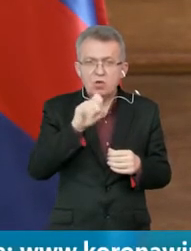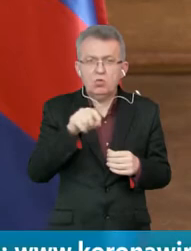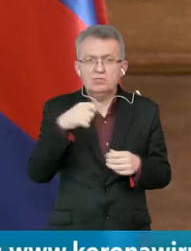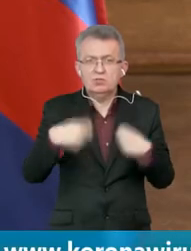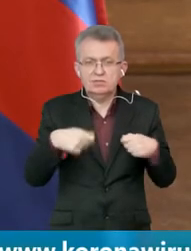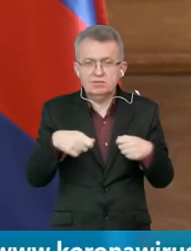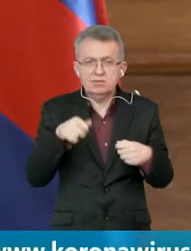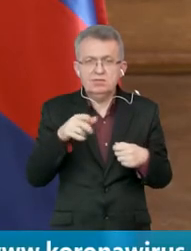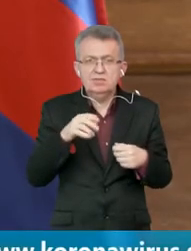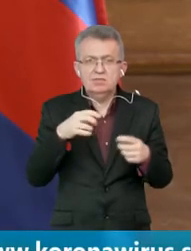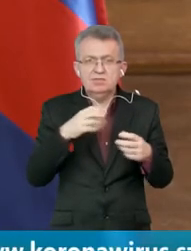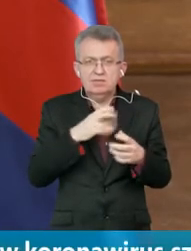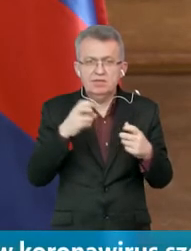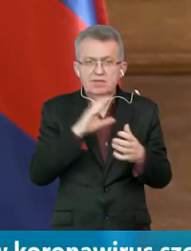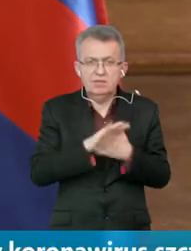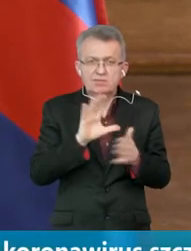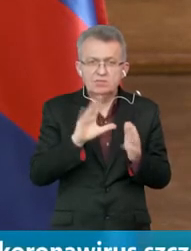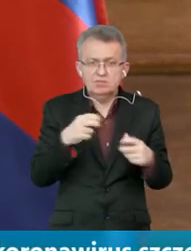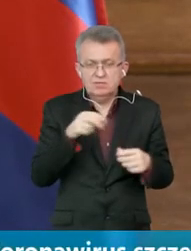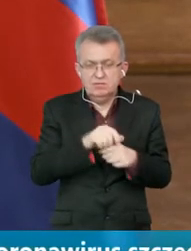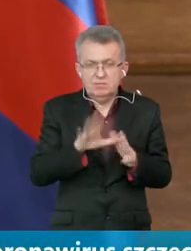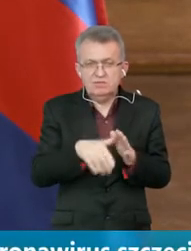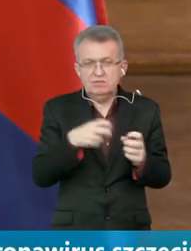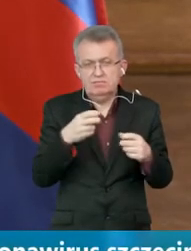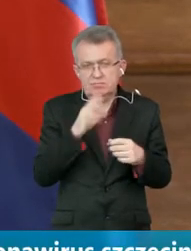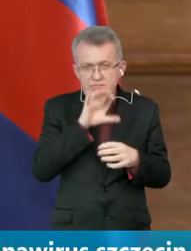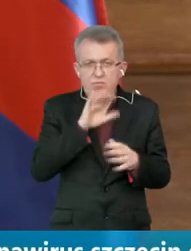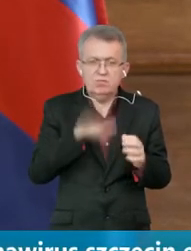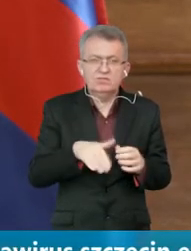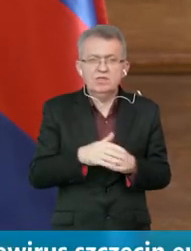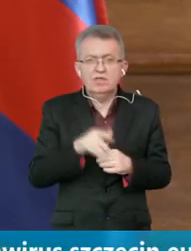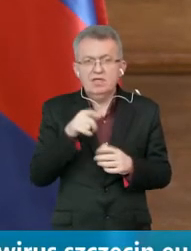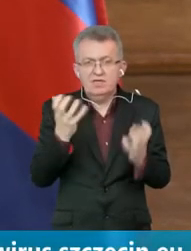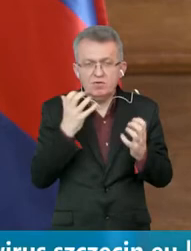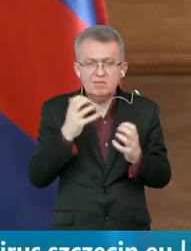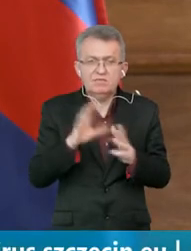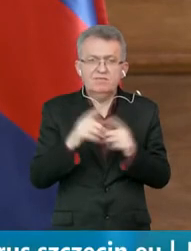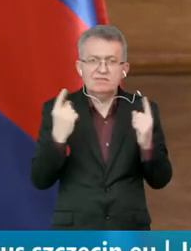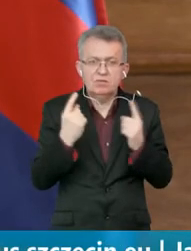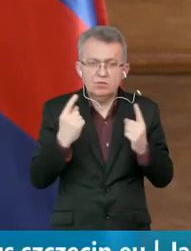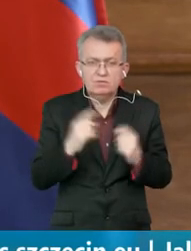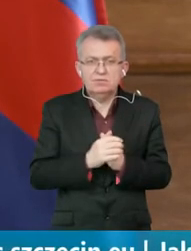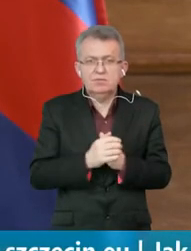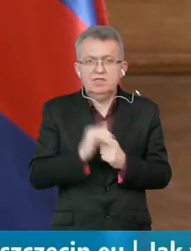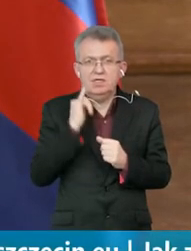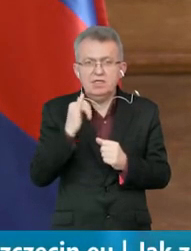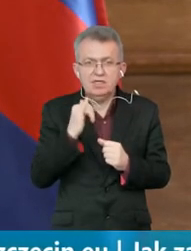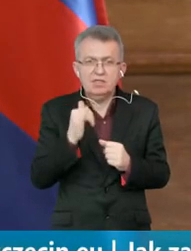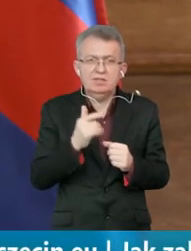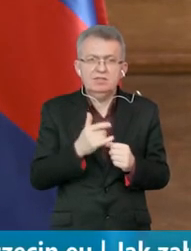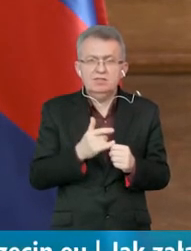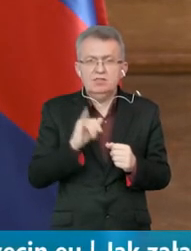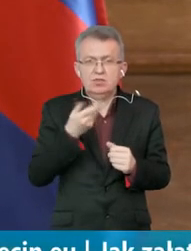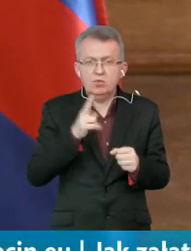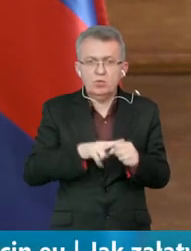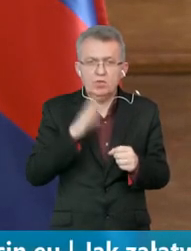oczywiście strony miasta. Wszystkie informacje dotyczące sytuacji i tych rozstrzygnięć,